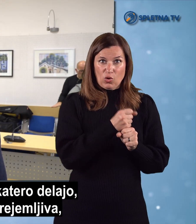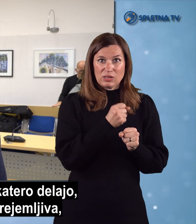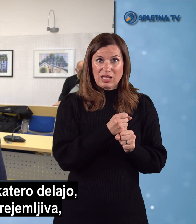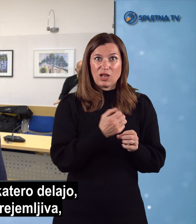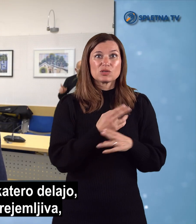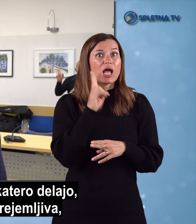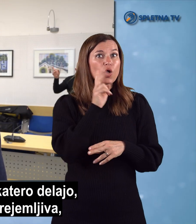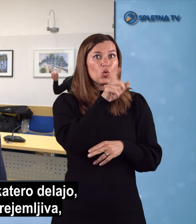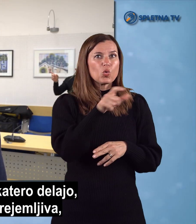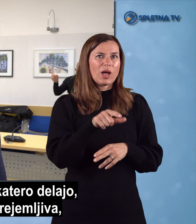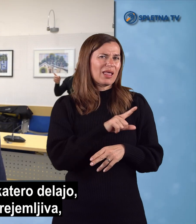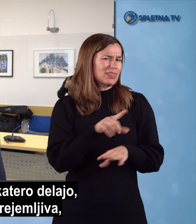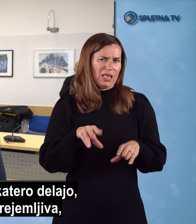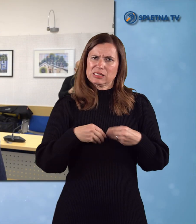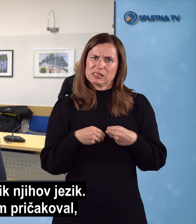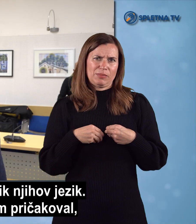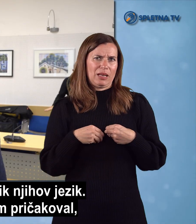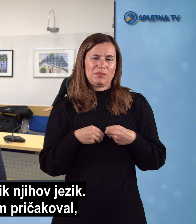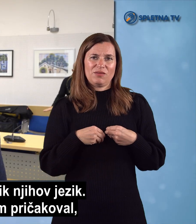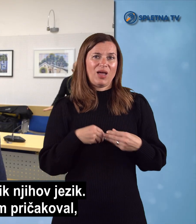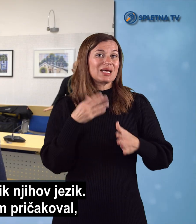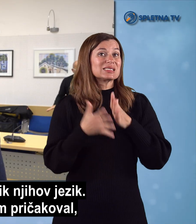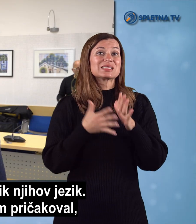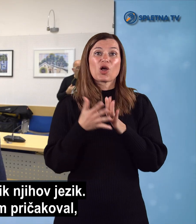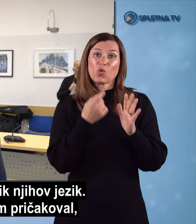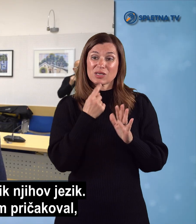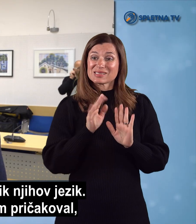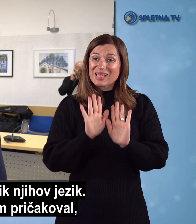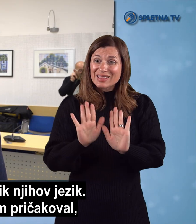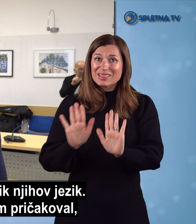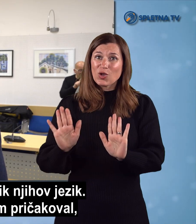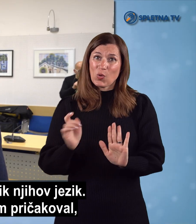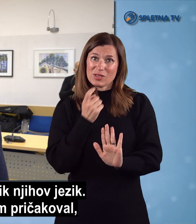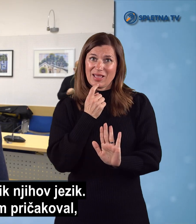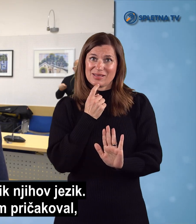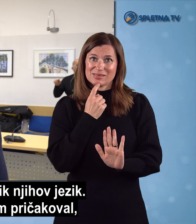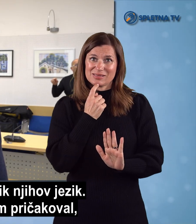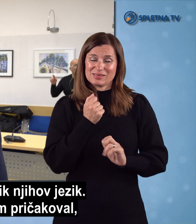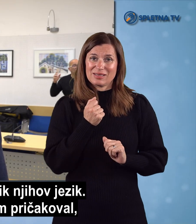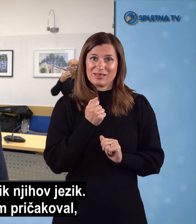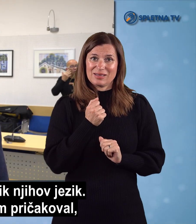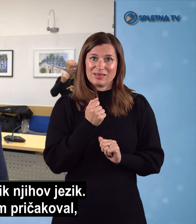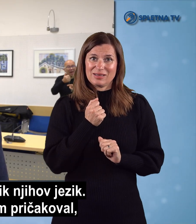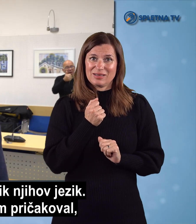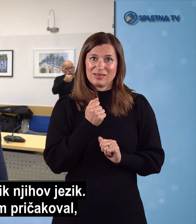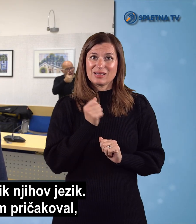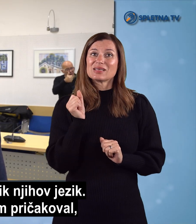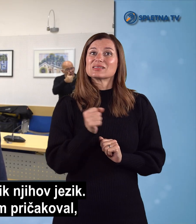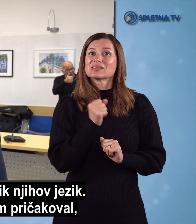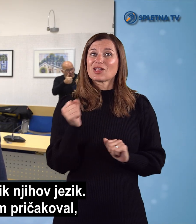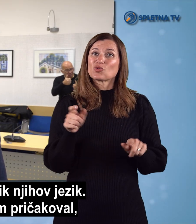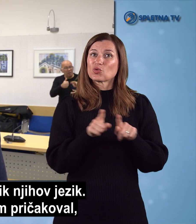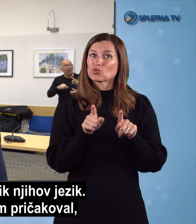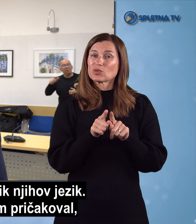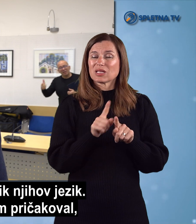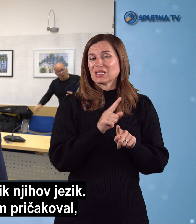za gluhe, nesprejemljiva, da je znakovni jezik njihov jezik in zato